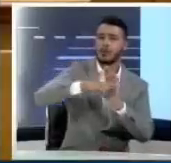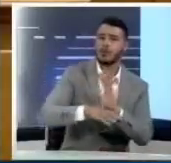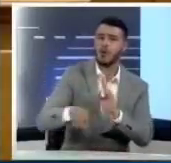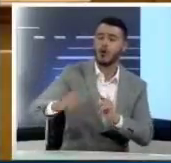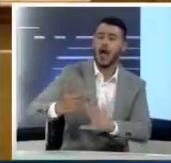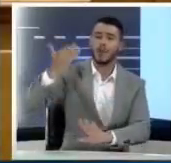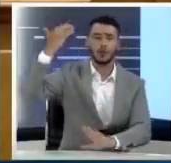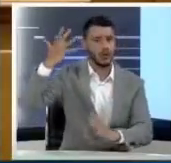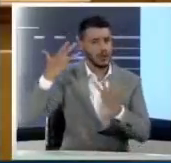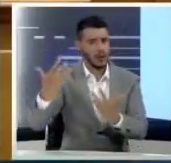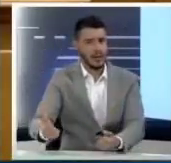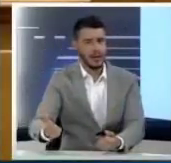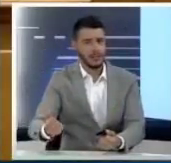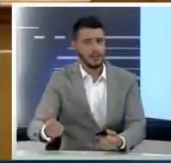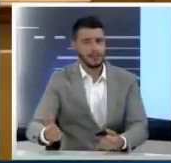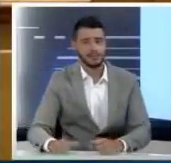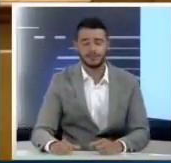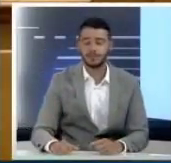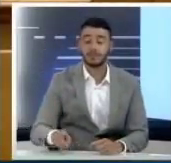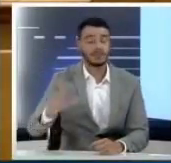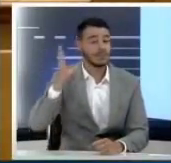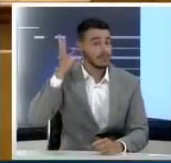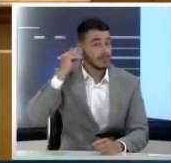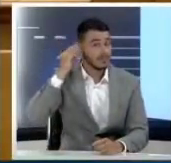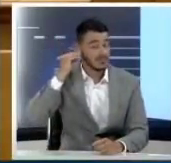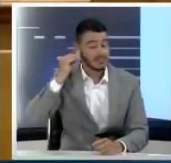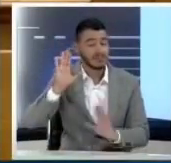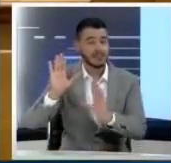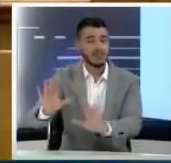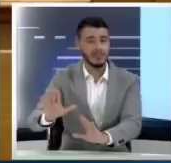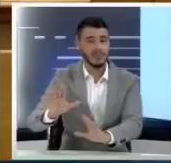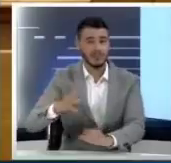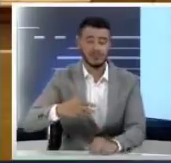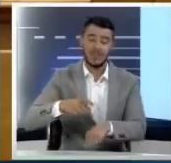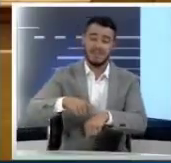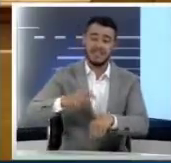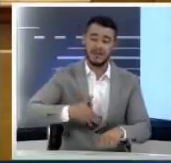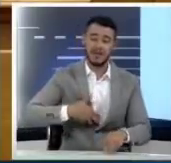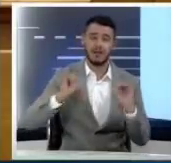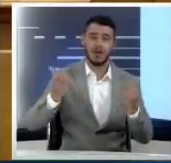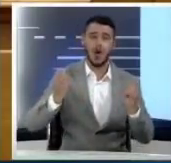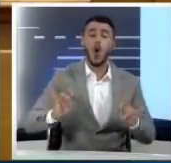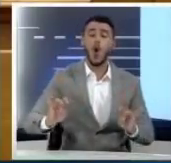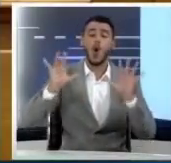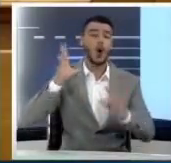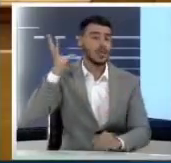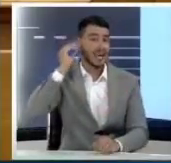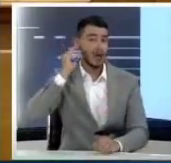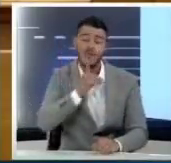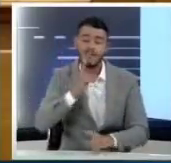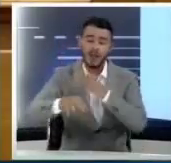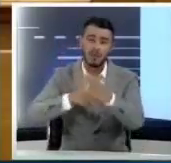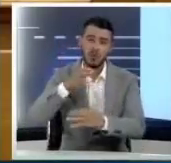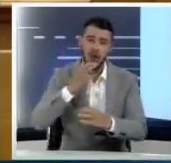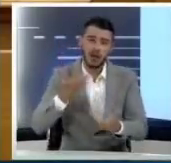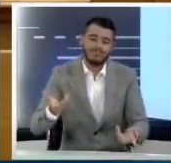Να ακούτε το επιχείρημα. Αστιασμούς χωρίς να ακούτε το επιχείρημα δεν είναι αστεία. να πατάτε στο επιχείρημα.